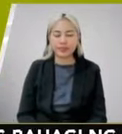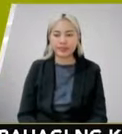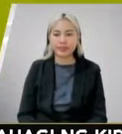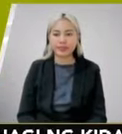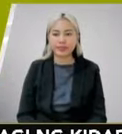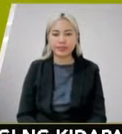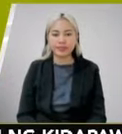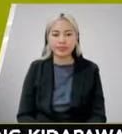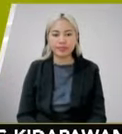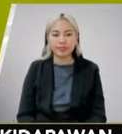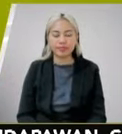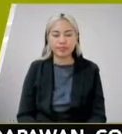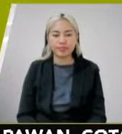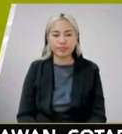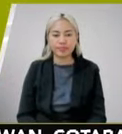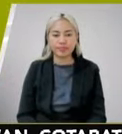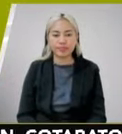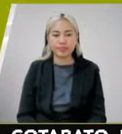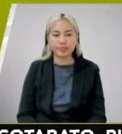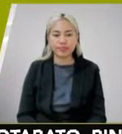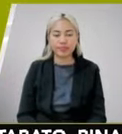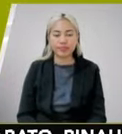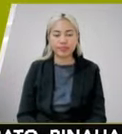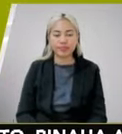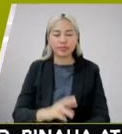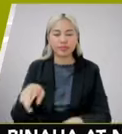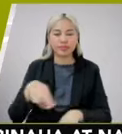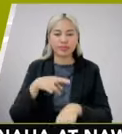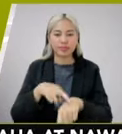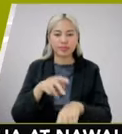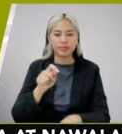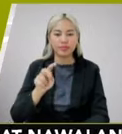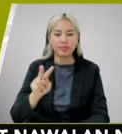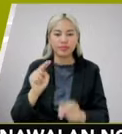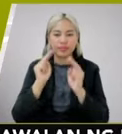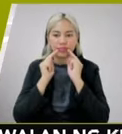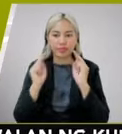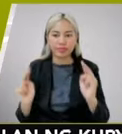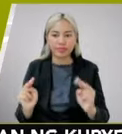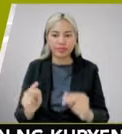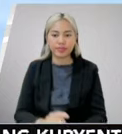Ito ang inyong Regional TV News.